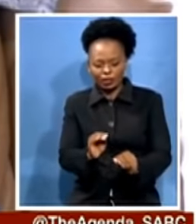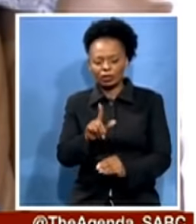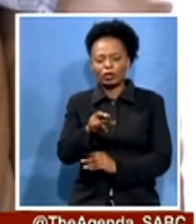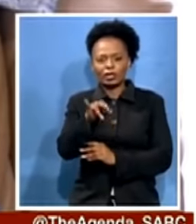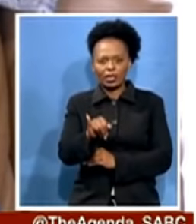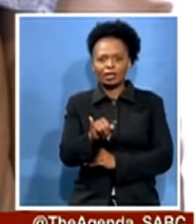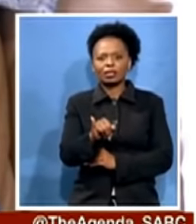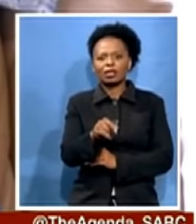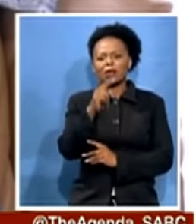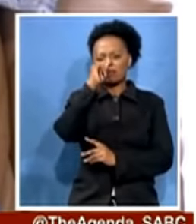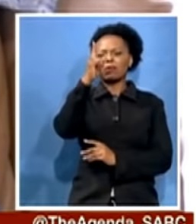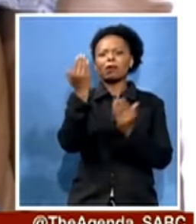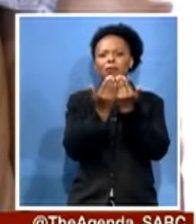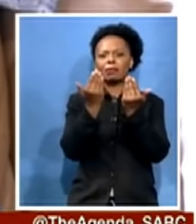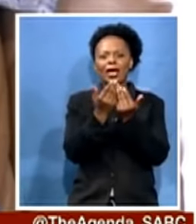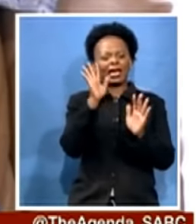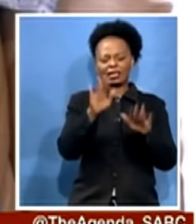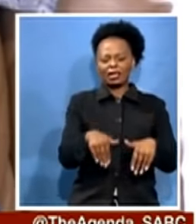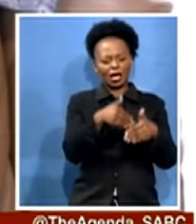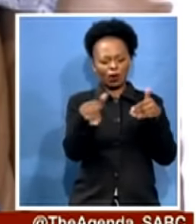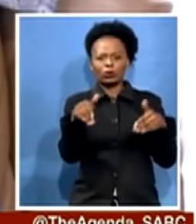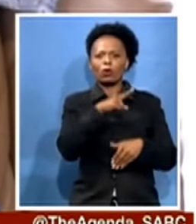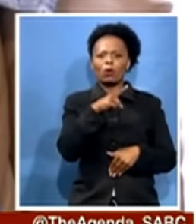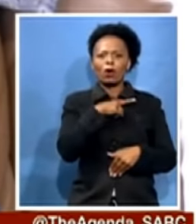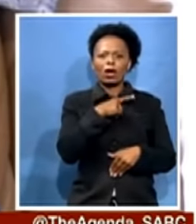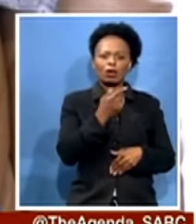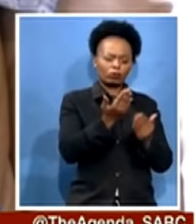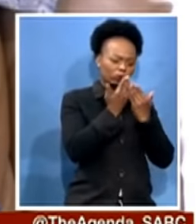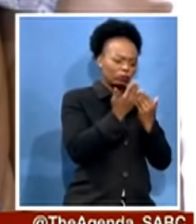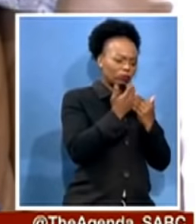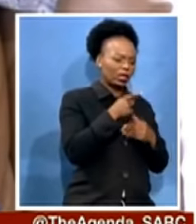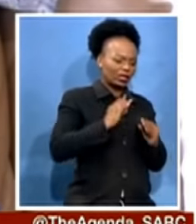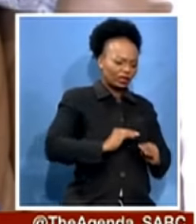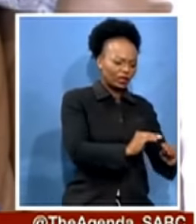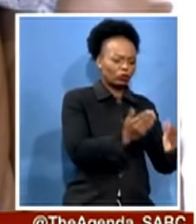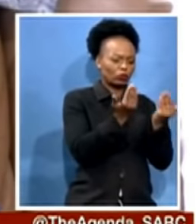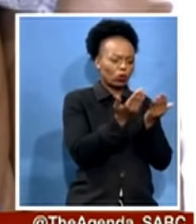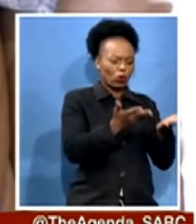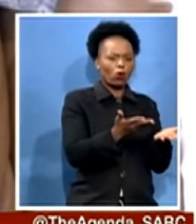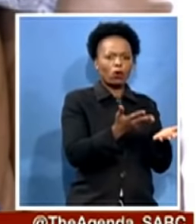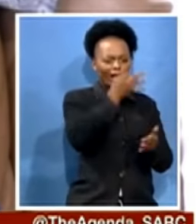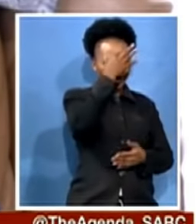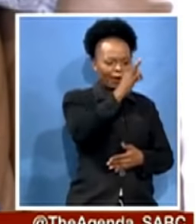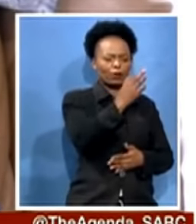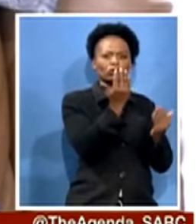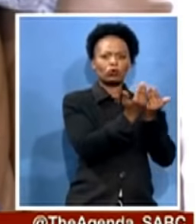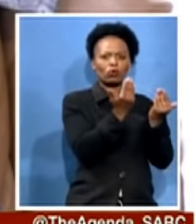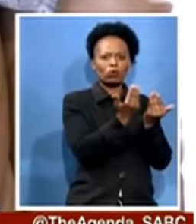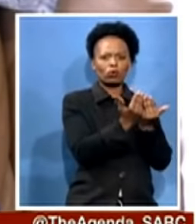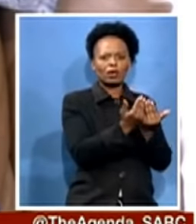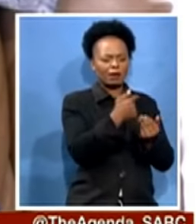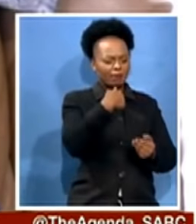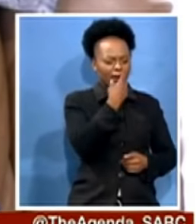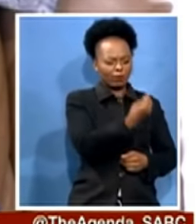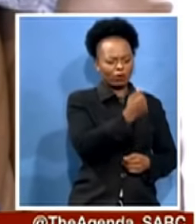sithi thina sifundisa kulezi zikole zika government sithathe zethu izingane siziyise ko model C.